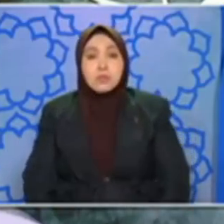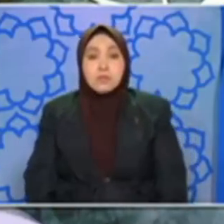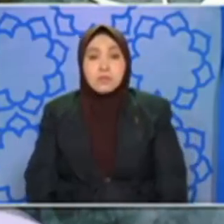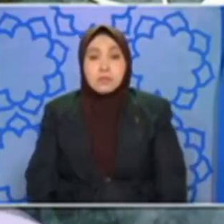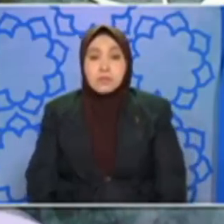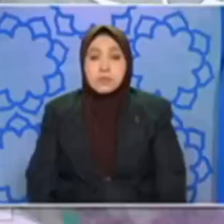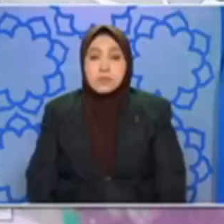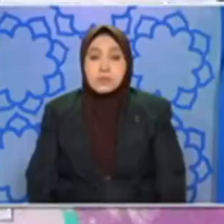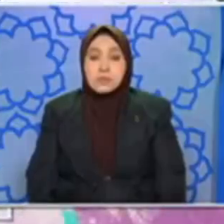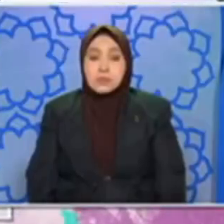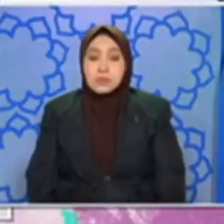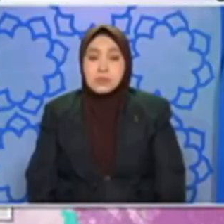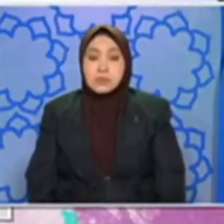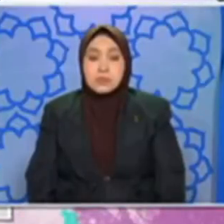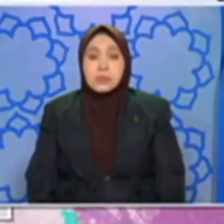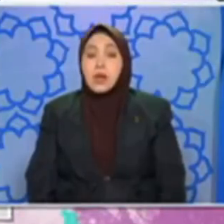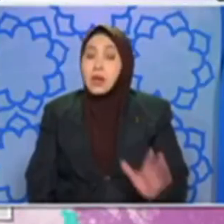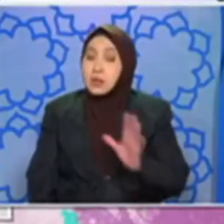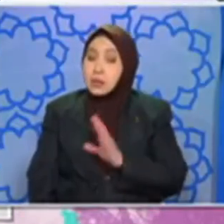Wa la